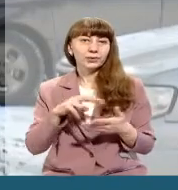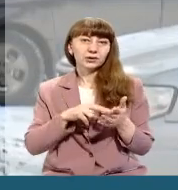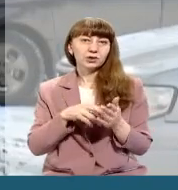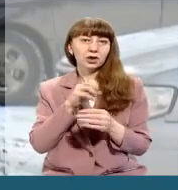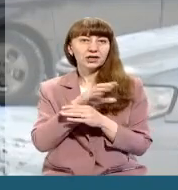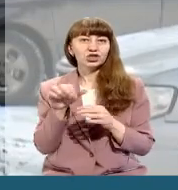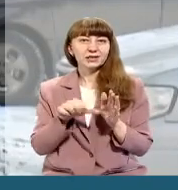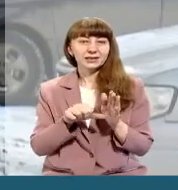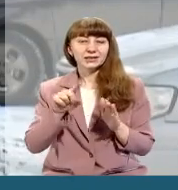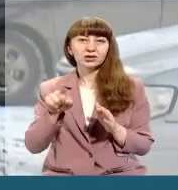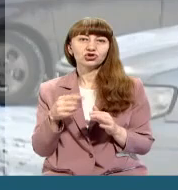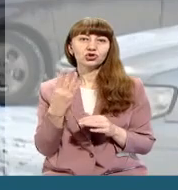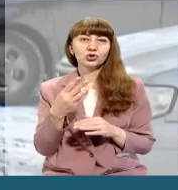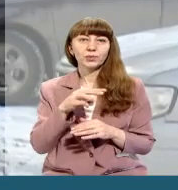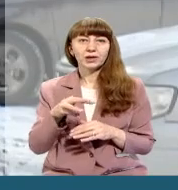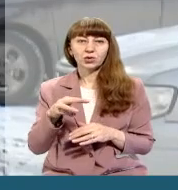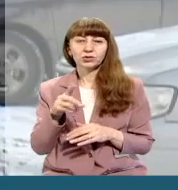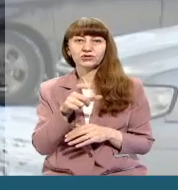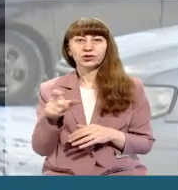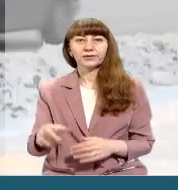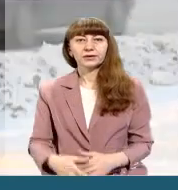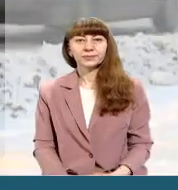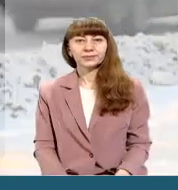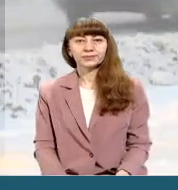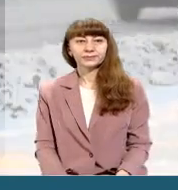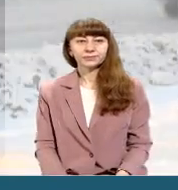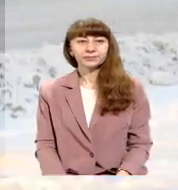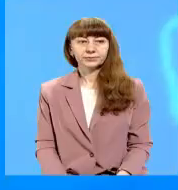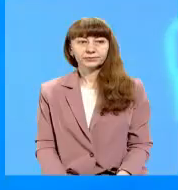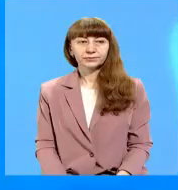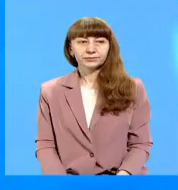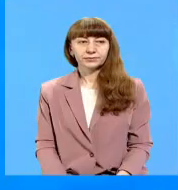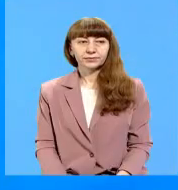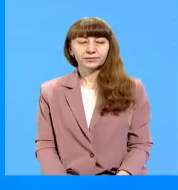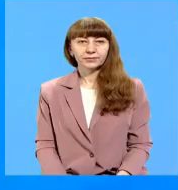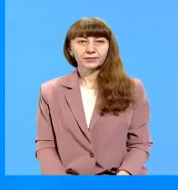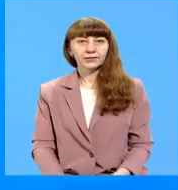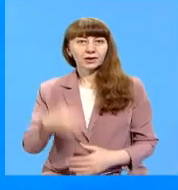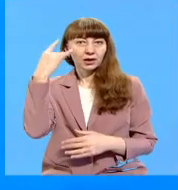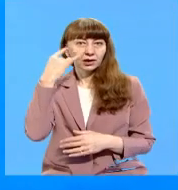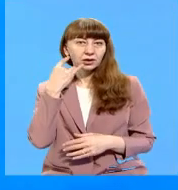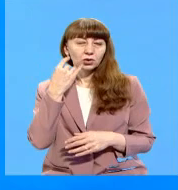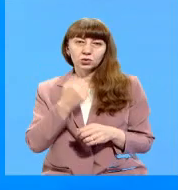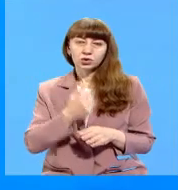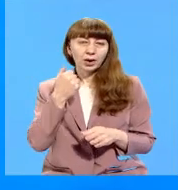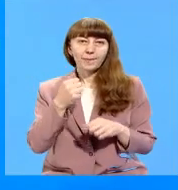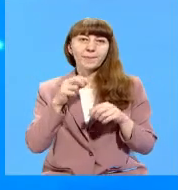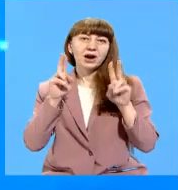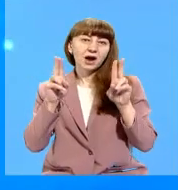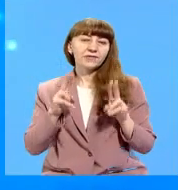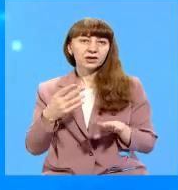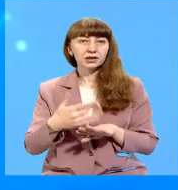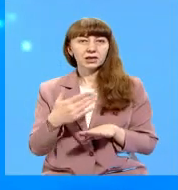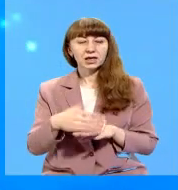более 6,4 млн физических лиц в Казахстане ужесточат правила кредитования